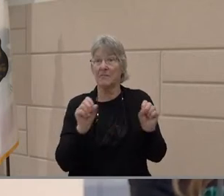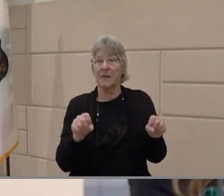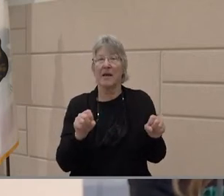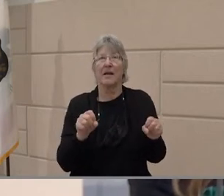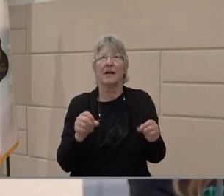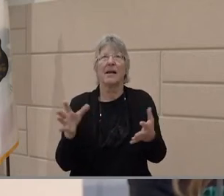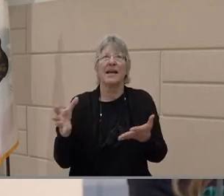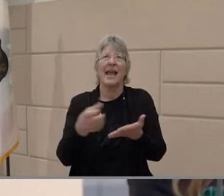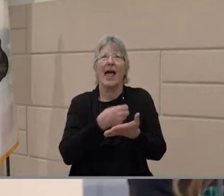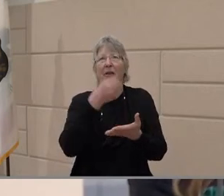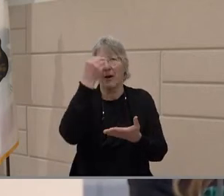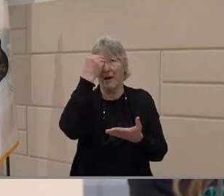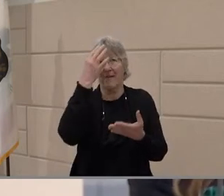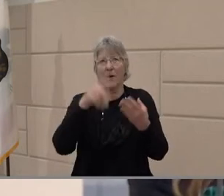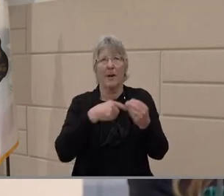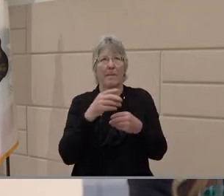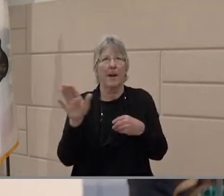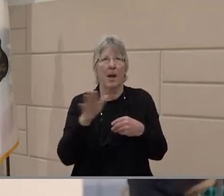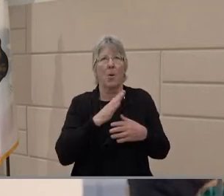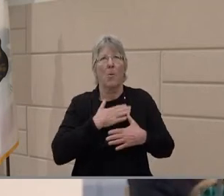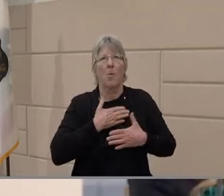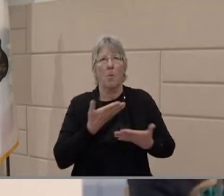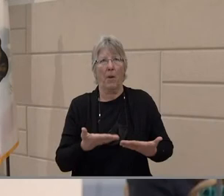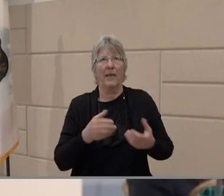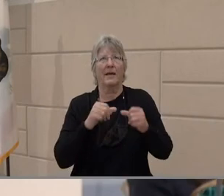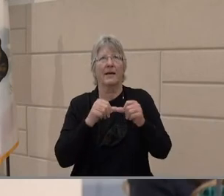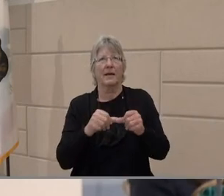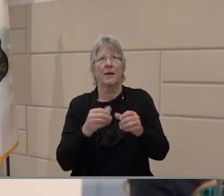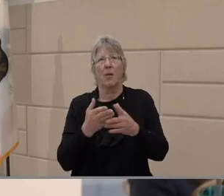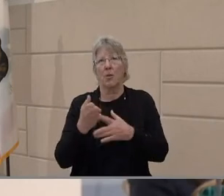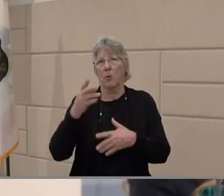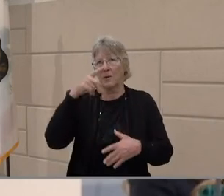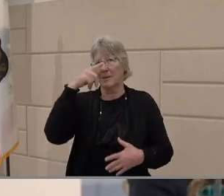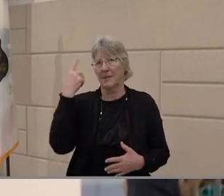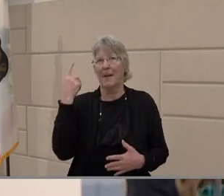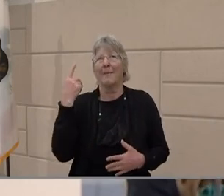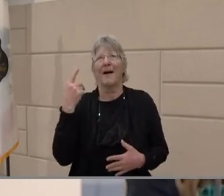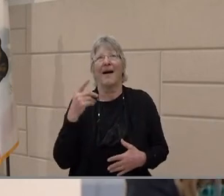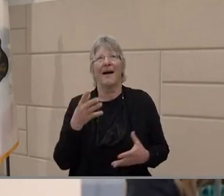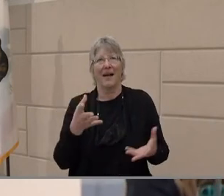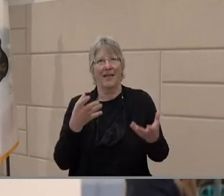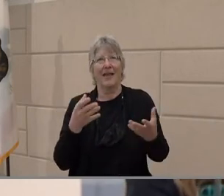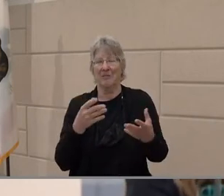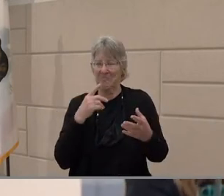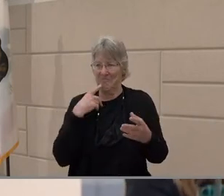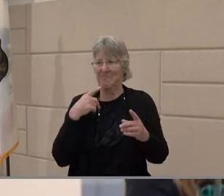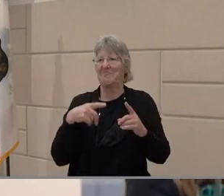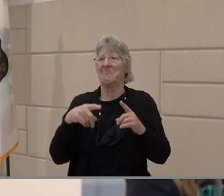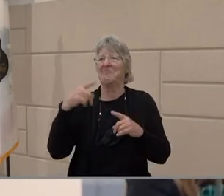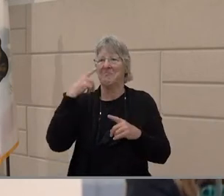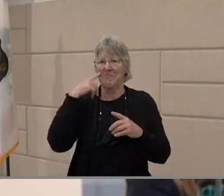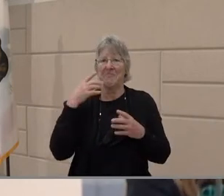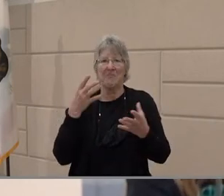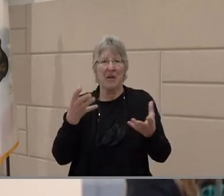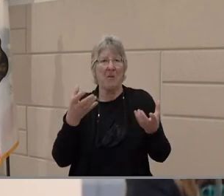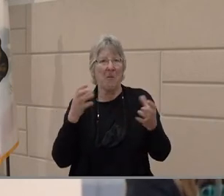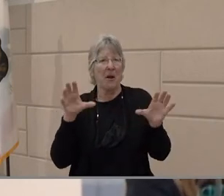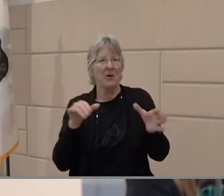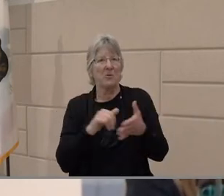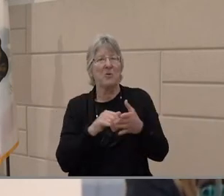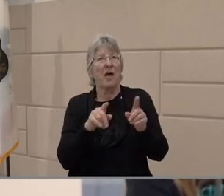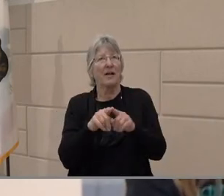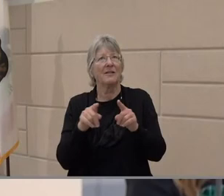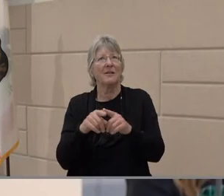យើងបានមានឱកាសផ្ដល់ប្រមូលបានព័ត៌មានមួយចំនួនដូ